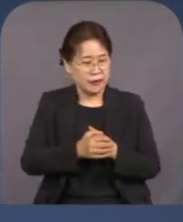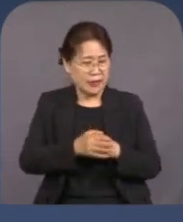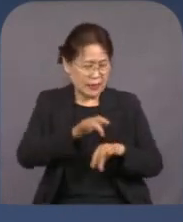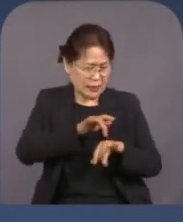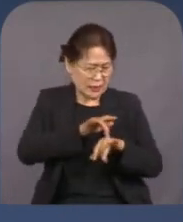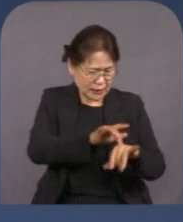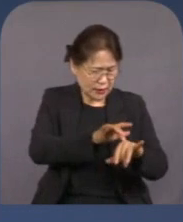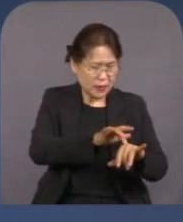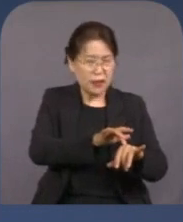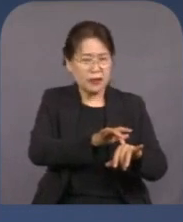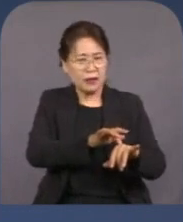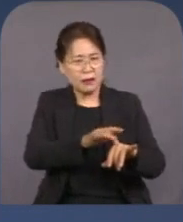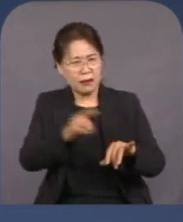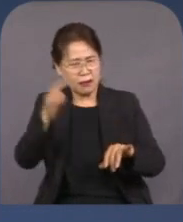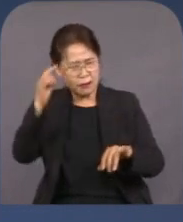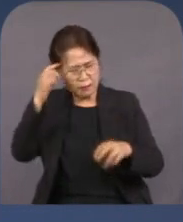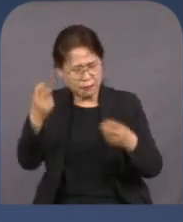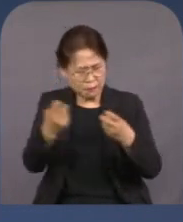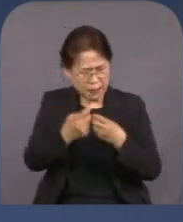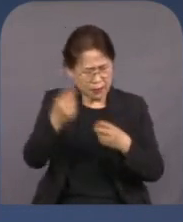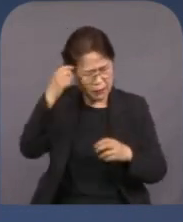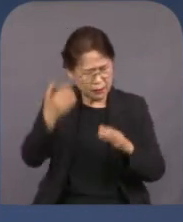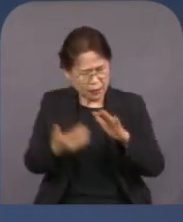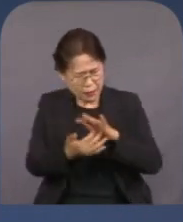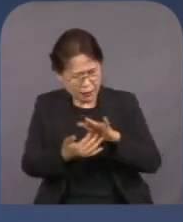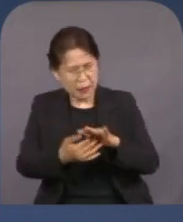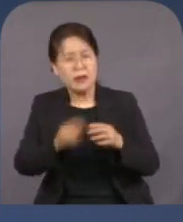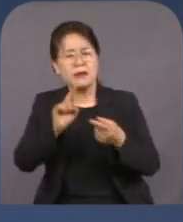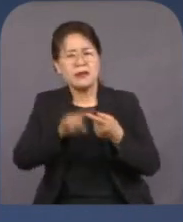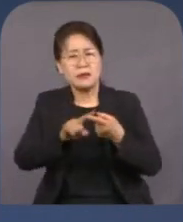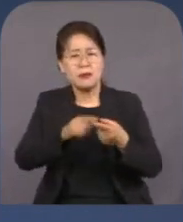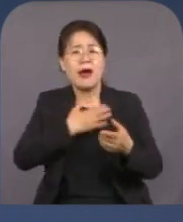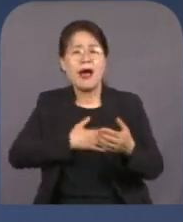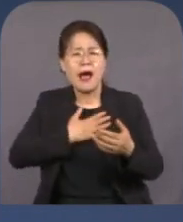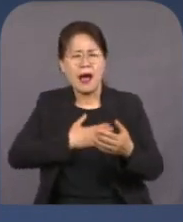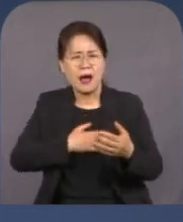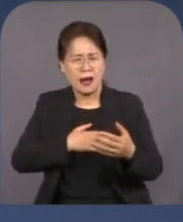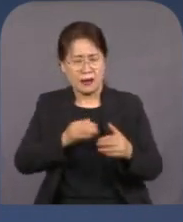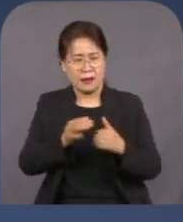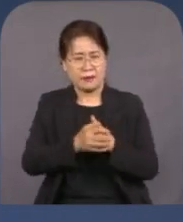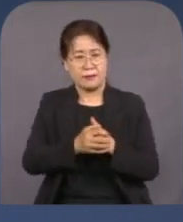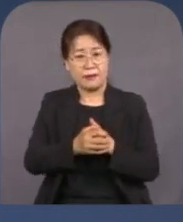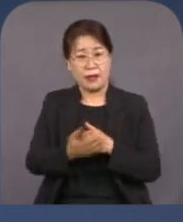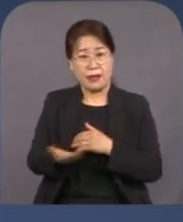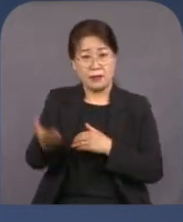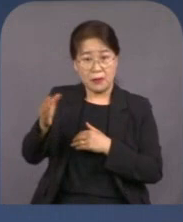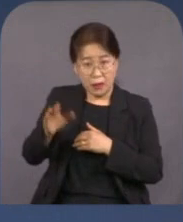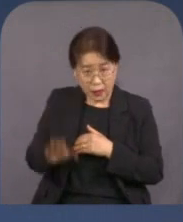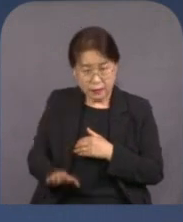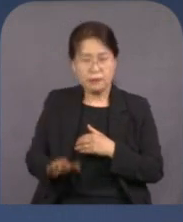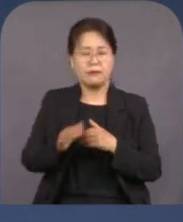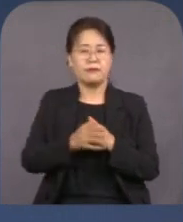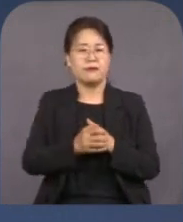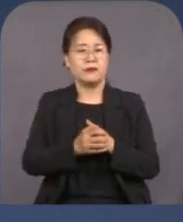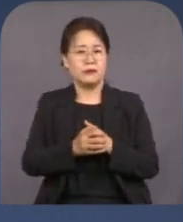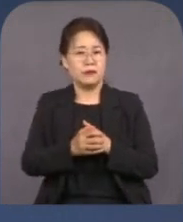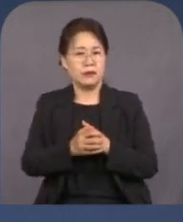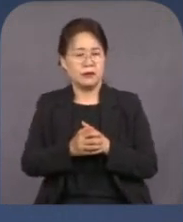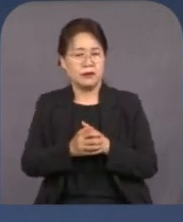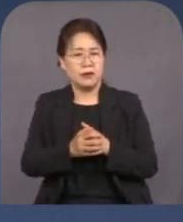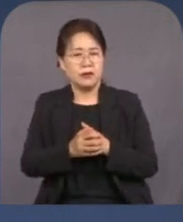향한 사탄의 전술과 전략이 어떻다라고 하는 것도 알고 있어요 그런데